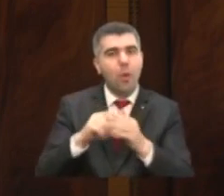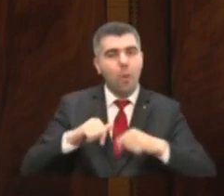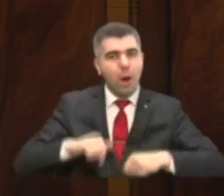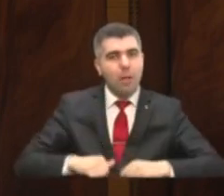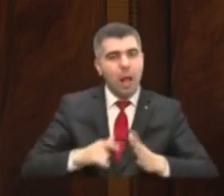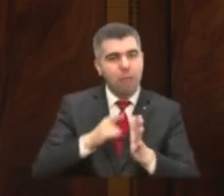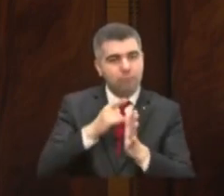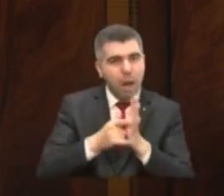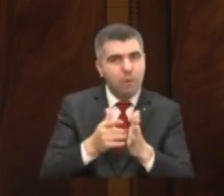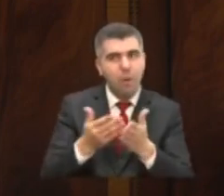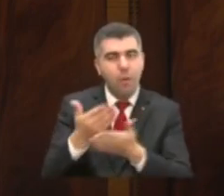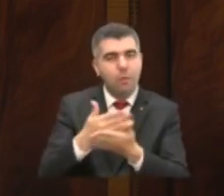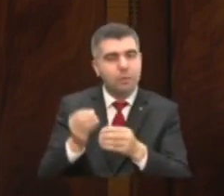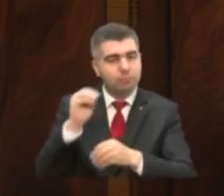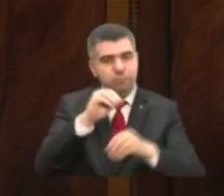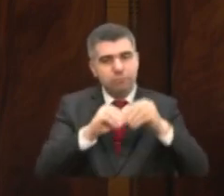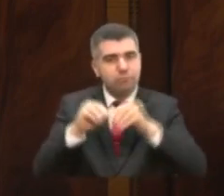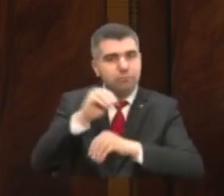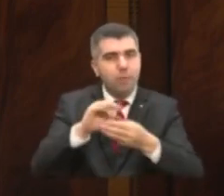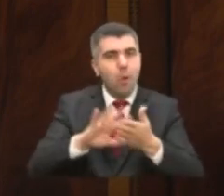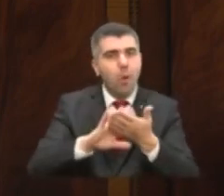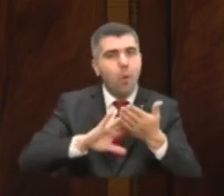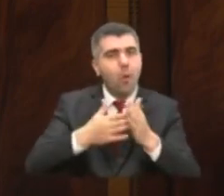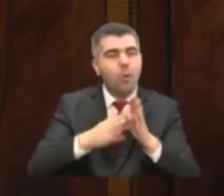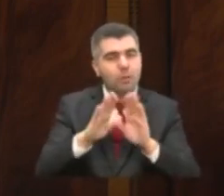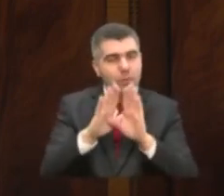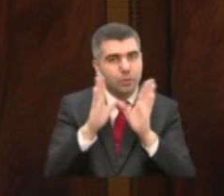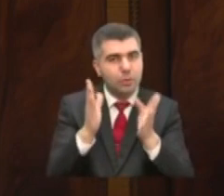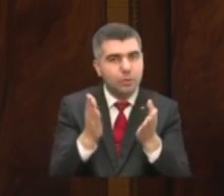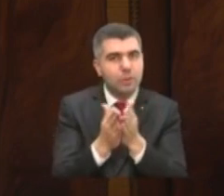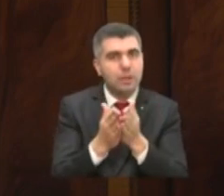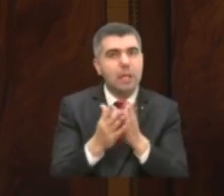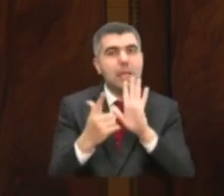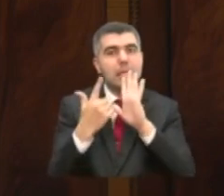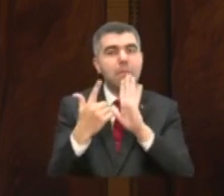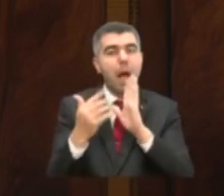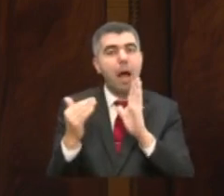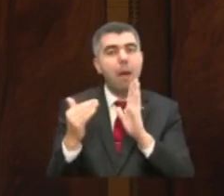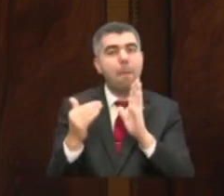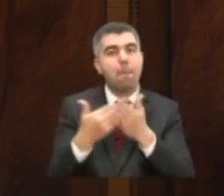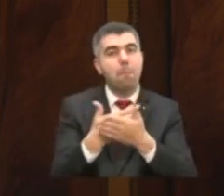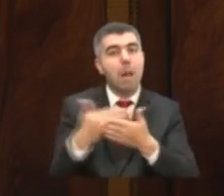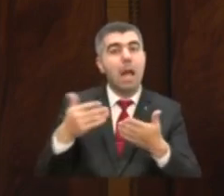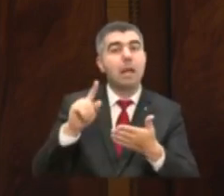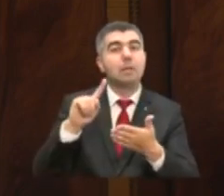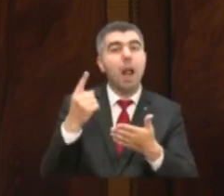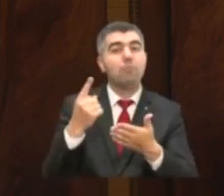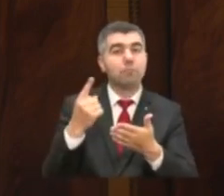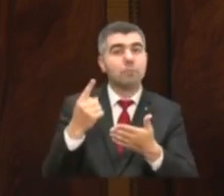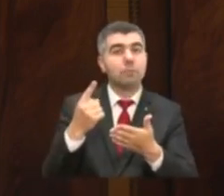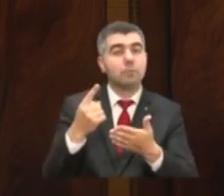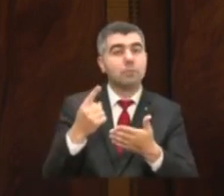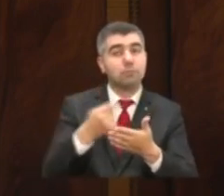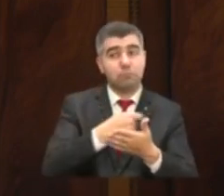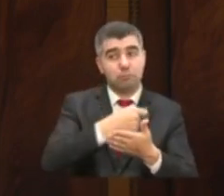غادي عندهم دور في هذا البرنامج. هذه السنه غادي يكون 7 مليار درهم، وهذا غادي يمشي